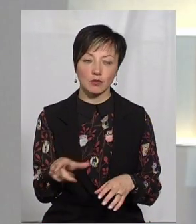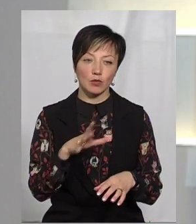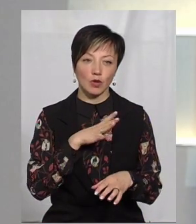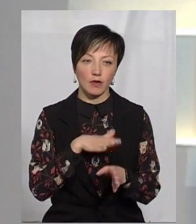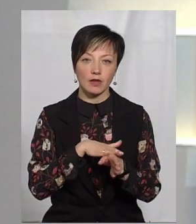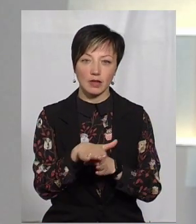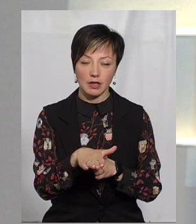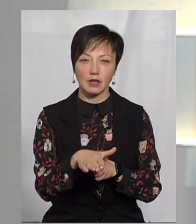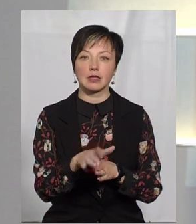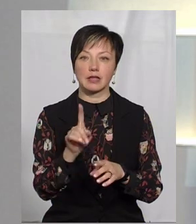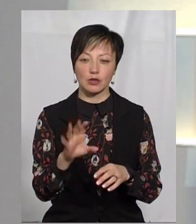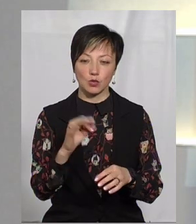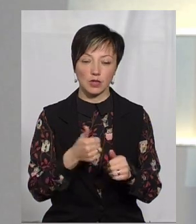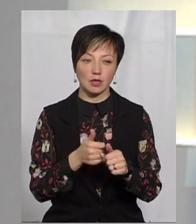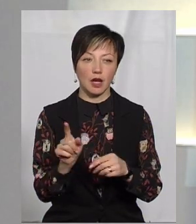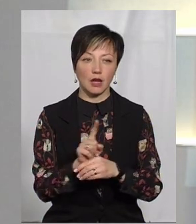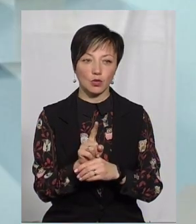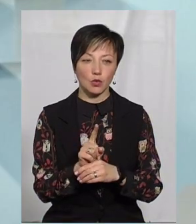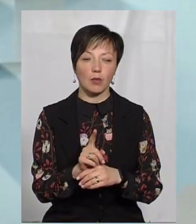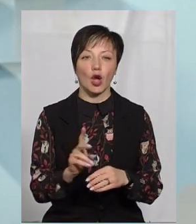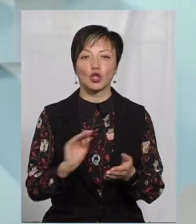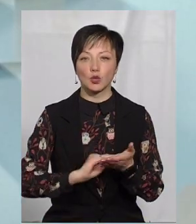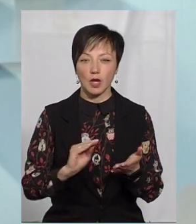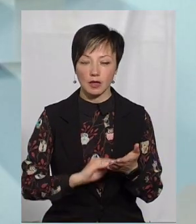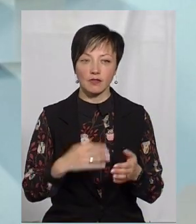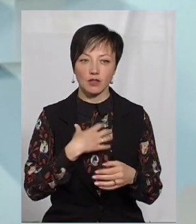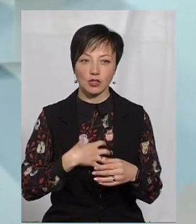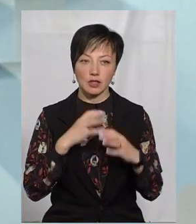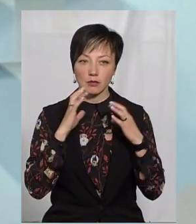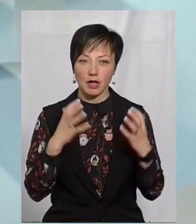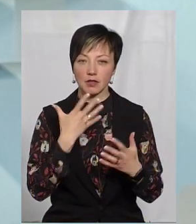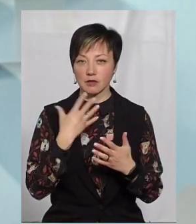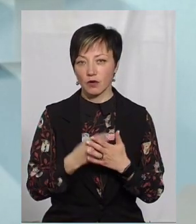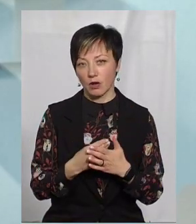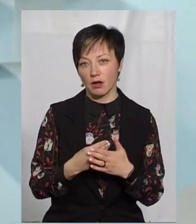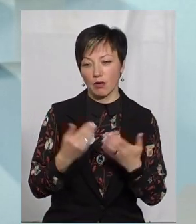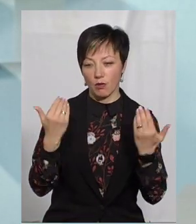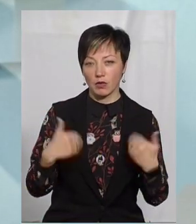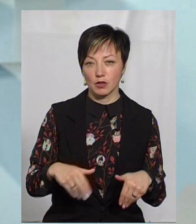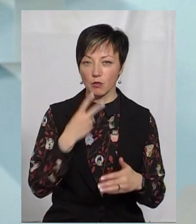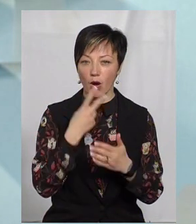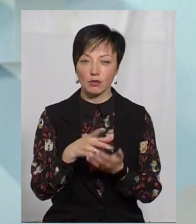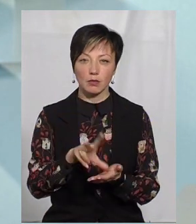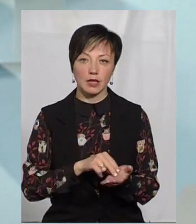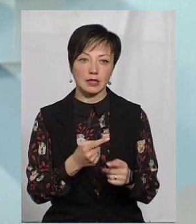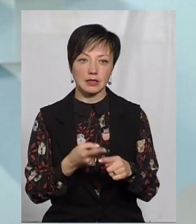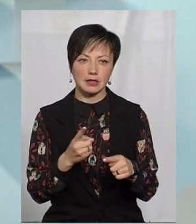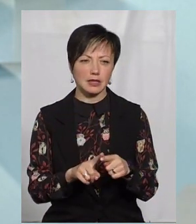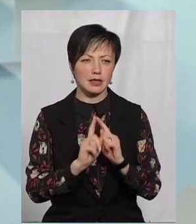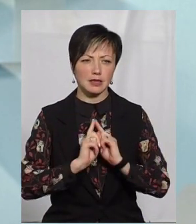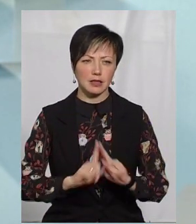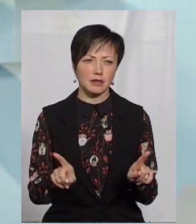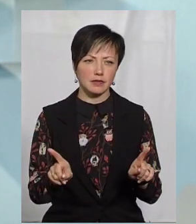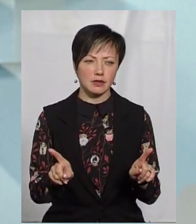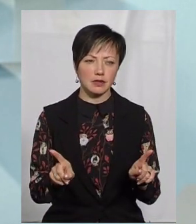вони дотримувалися якраз тих соціальних норм, тому що журналістам теж важливо зберігати своє обличчя і показувати приклад. Тому це якась досить